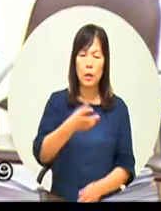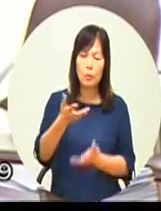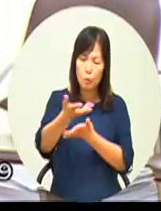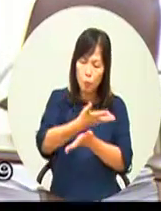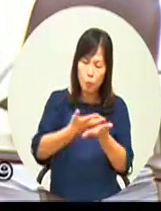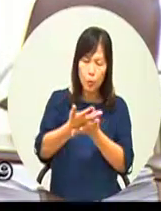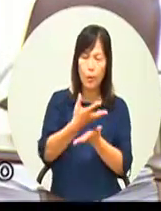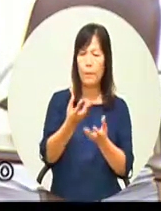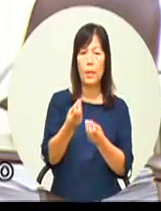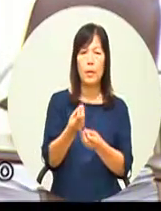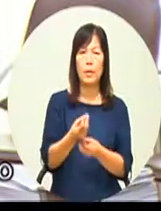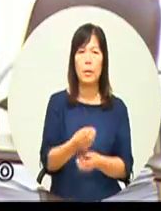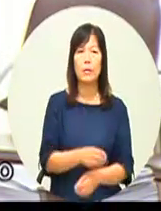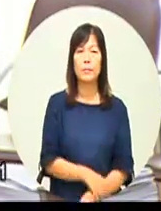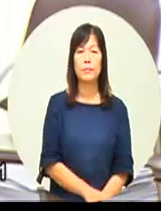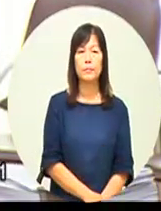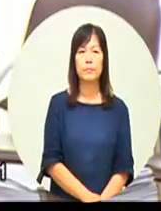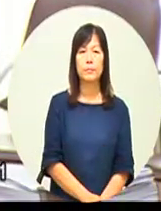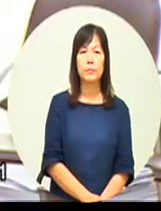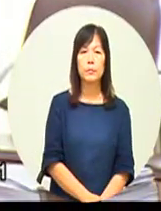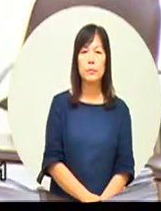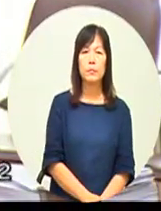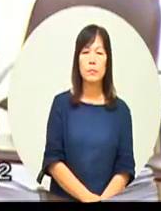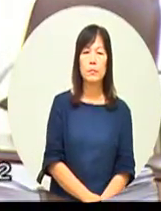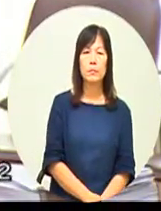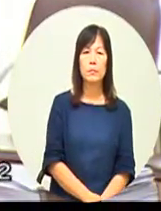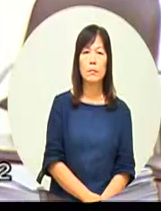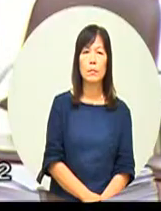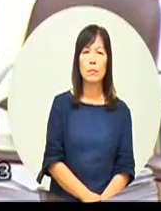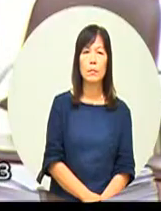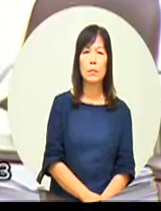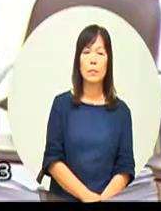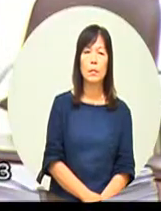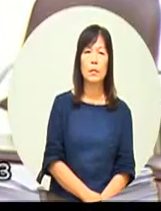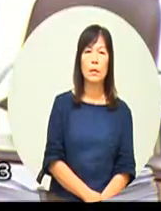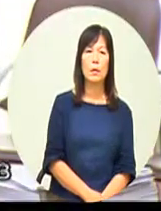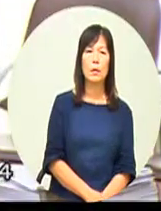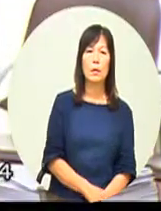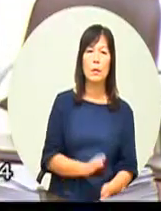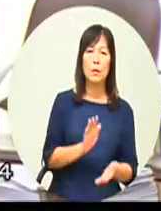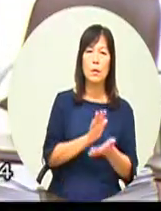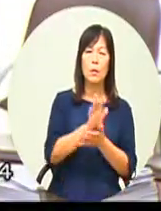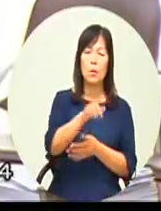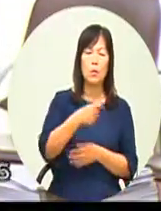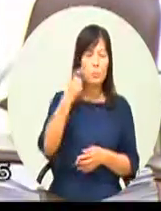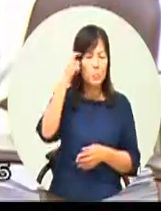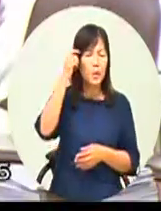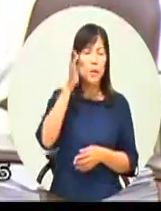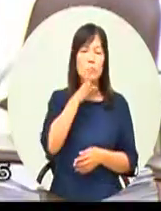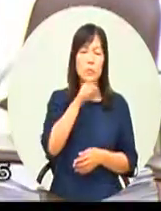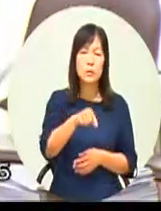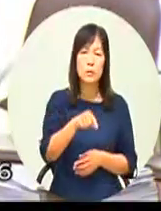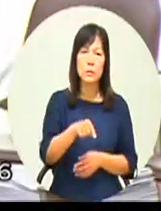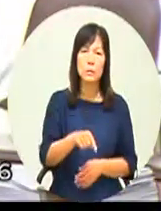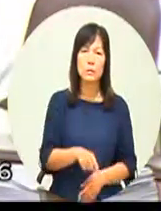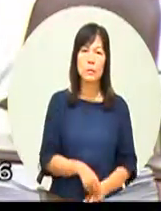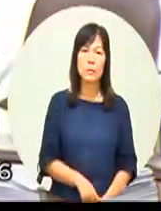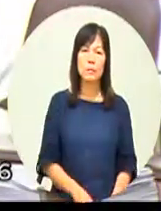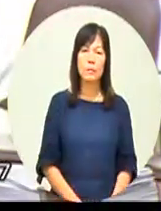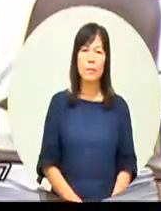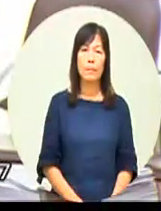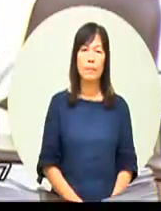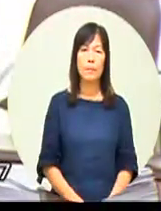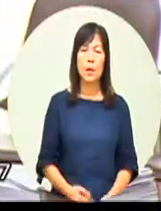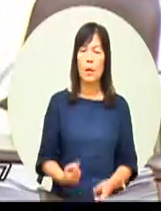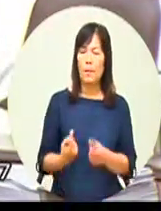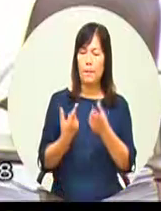的话，来，好，那后来我想说，这个你去